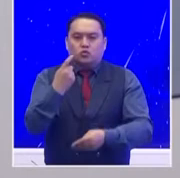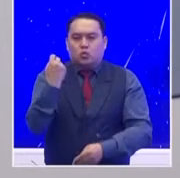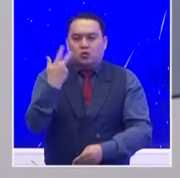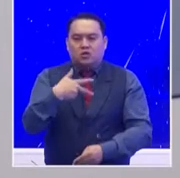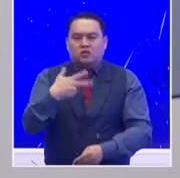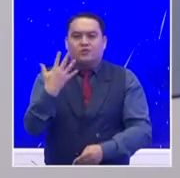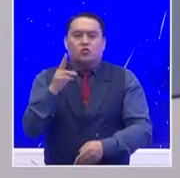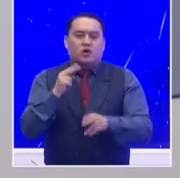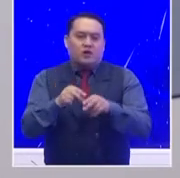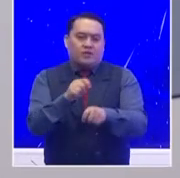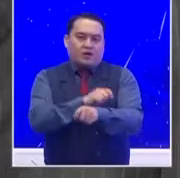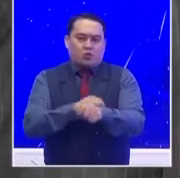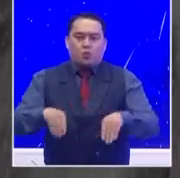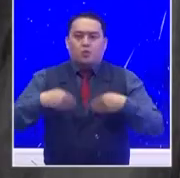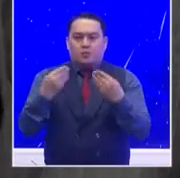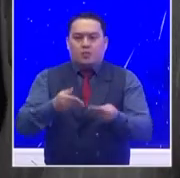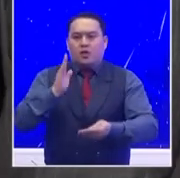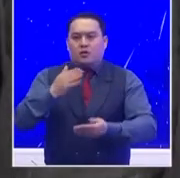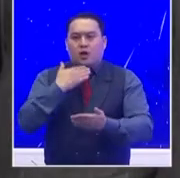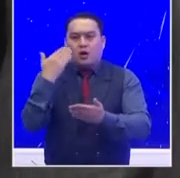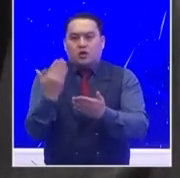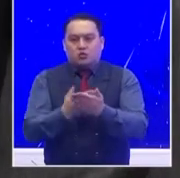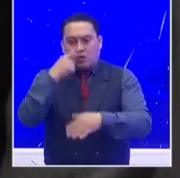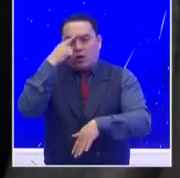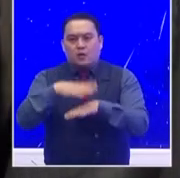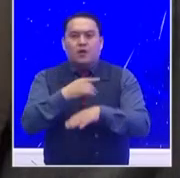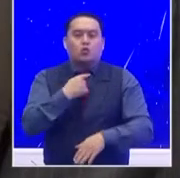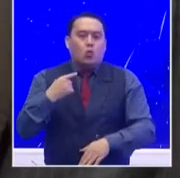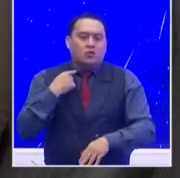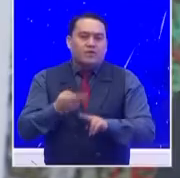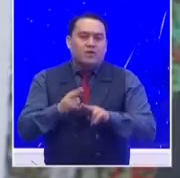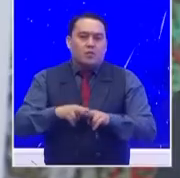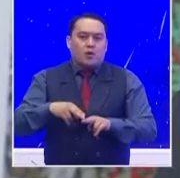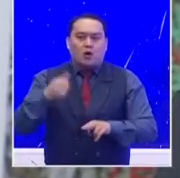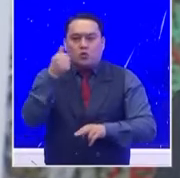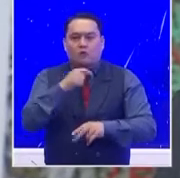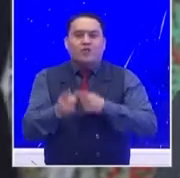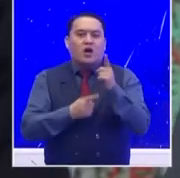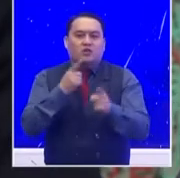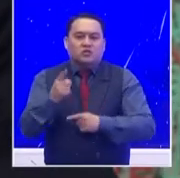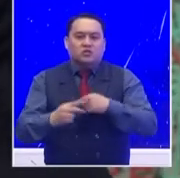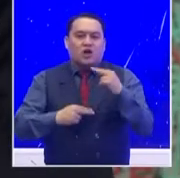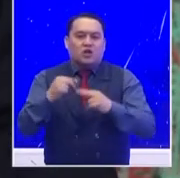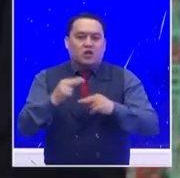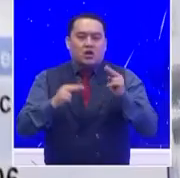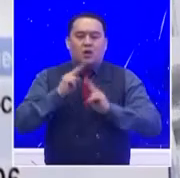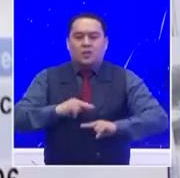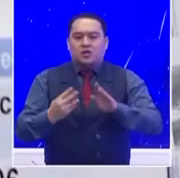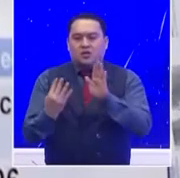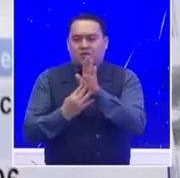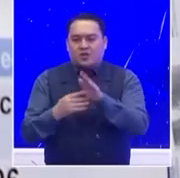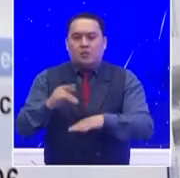двух тысяч квадратных метров жилья как доложил заместитель акима талды-курган а в этом году наконец возобновятся строительные работы по 9